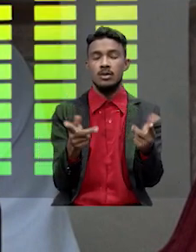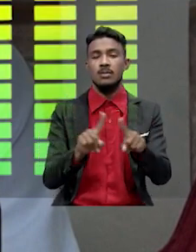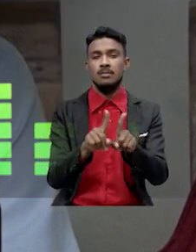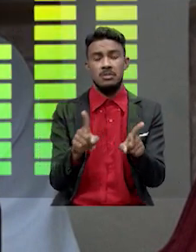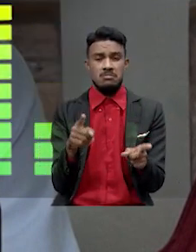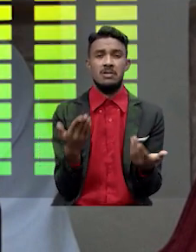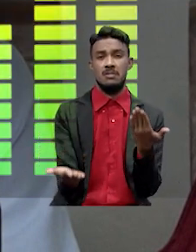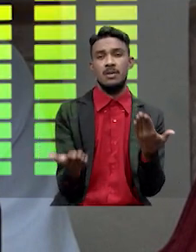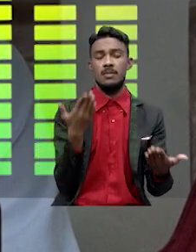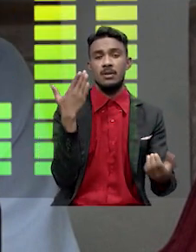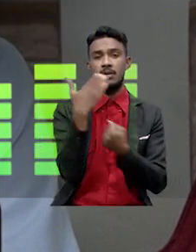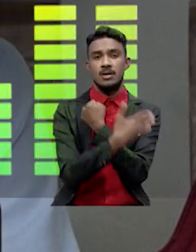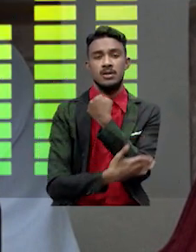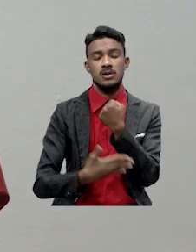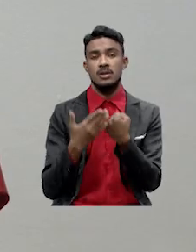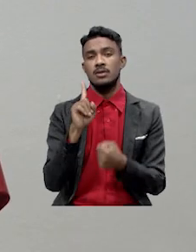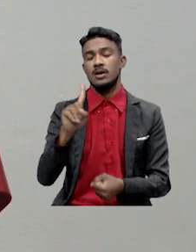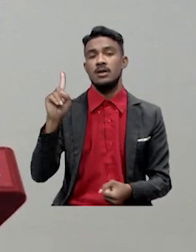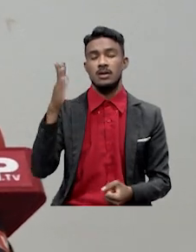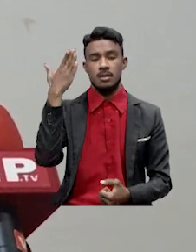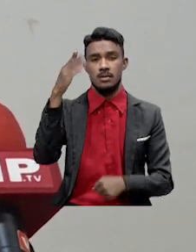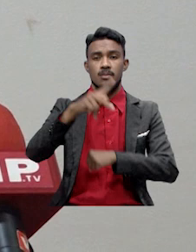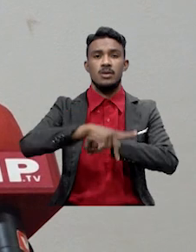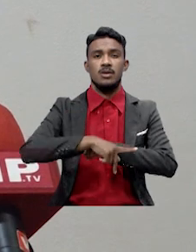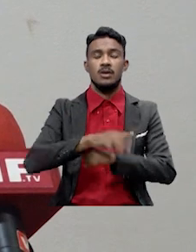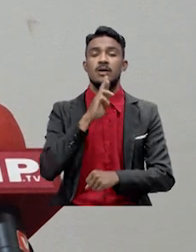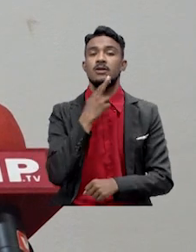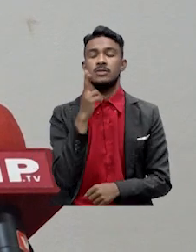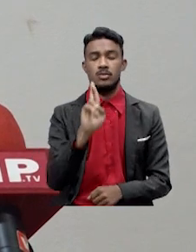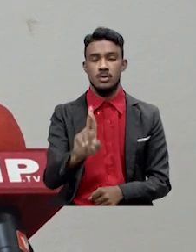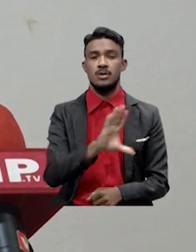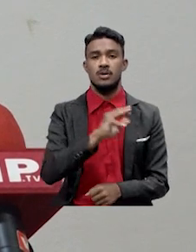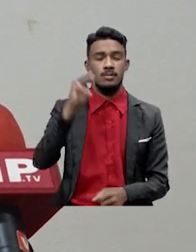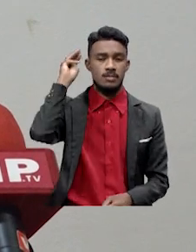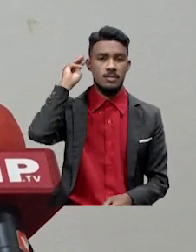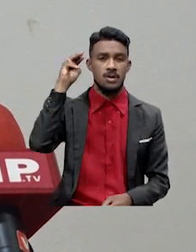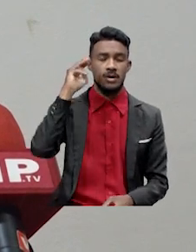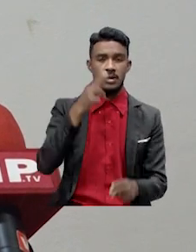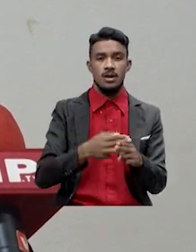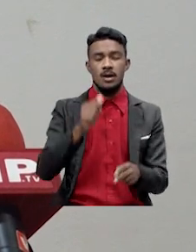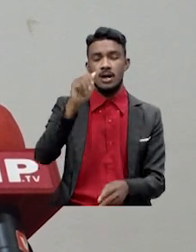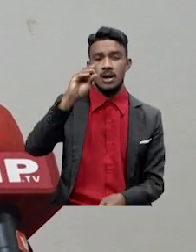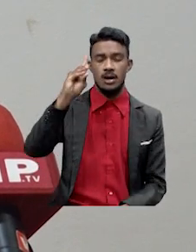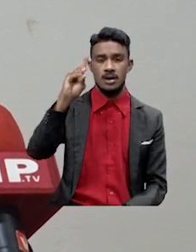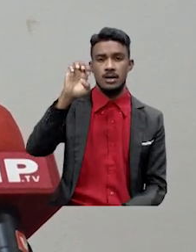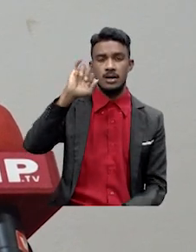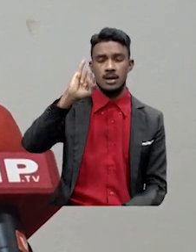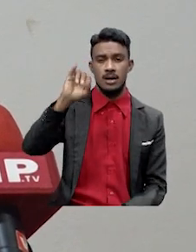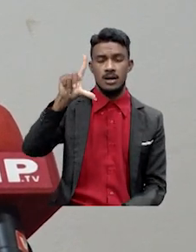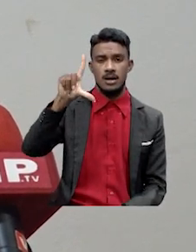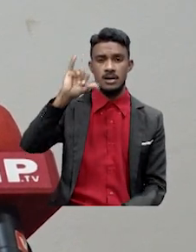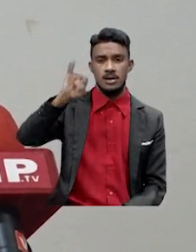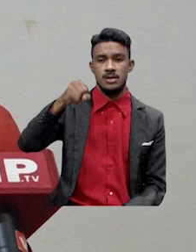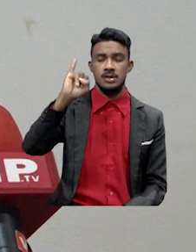saung ideda nia politika hatam ba idane ministra nego estrangeiro cooperação adal jamang hateten jornalista sira la